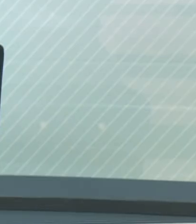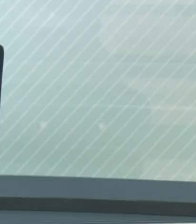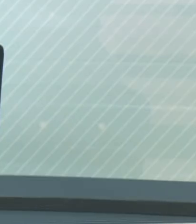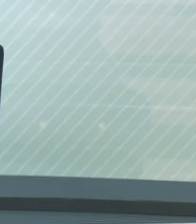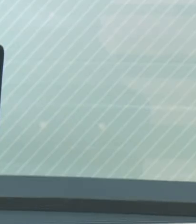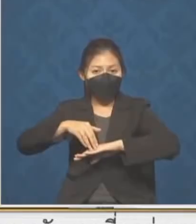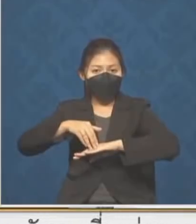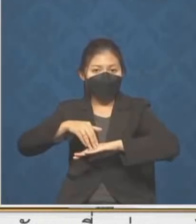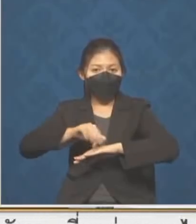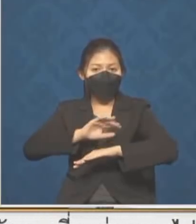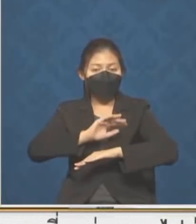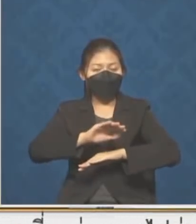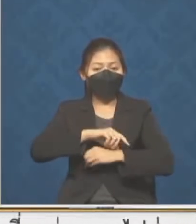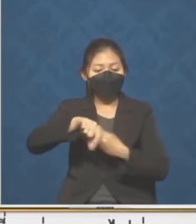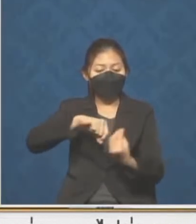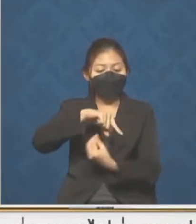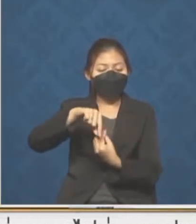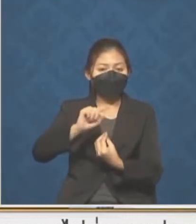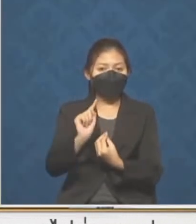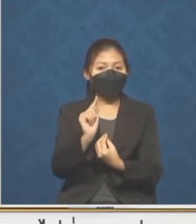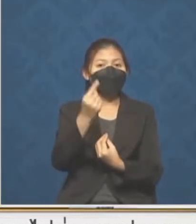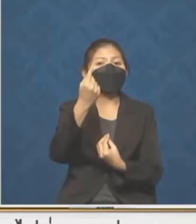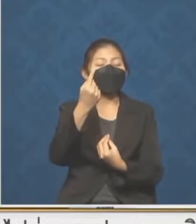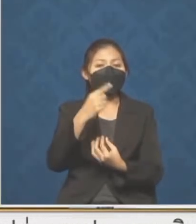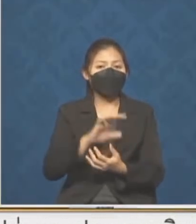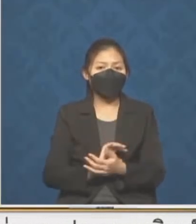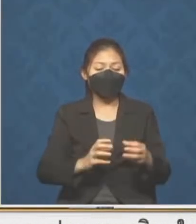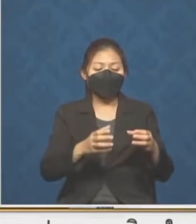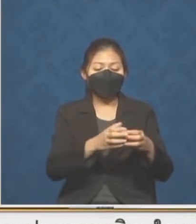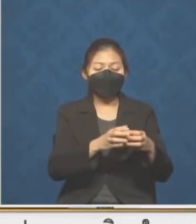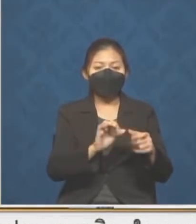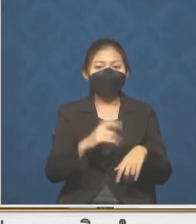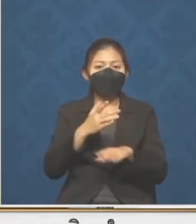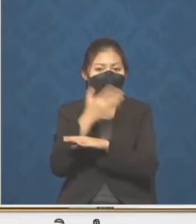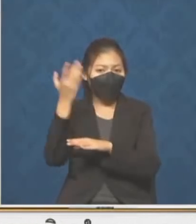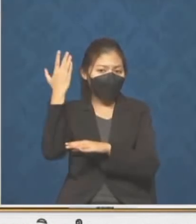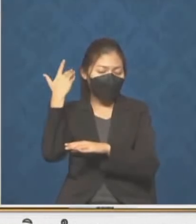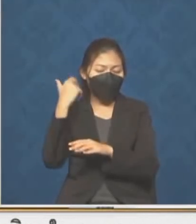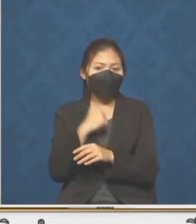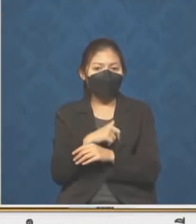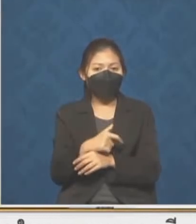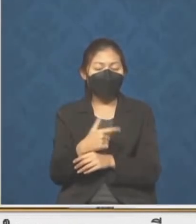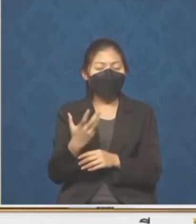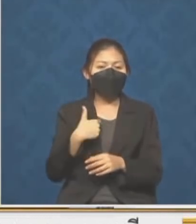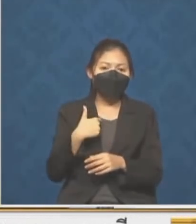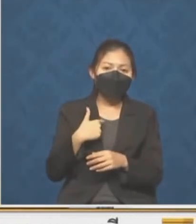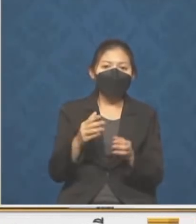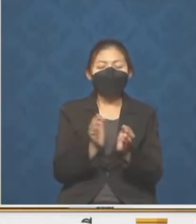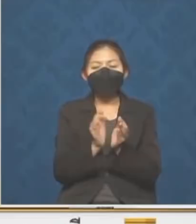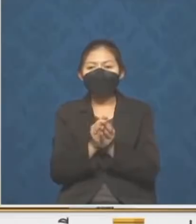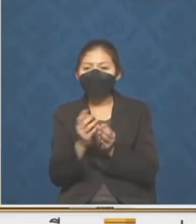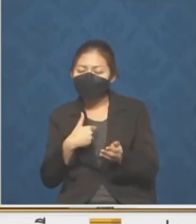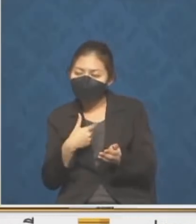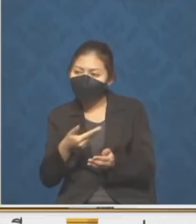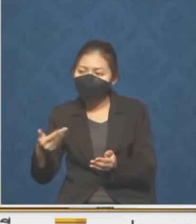ไทยอภิปรายตอนนึงว่าโอ้โหเศรษฐกิจไทยตกต่ำมาโดยลำดับตั้งแต่คสช.เข้ามายึดอำนาจ